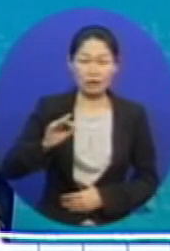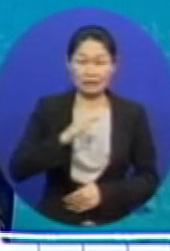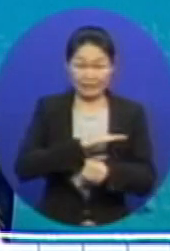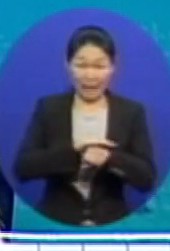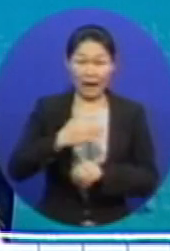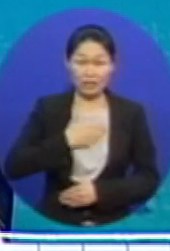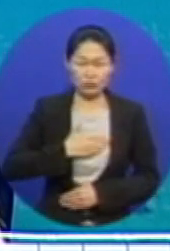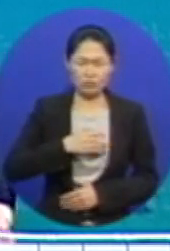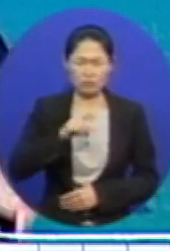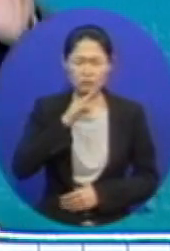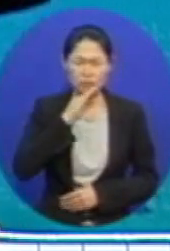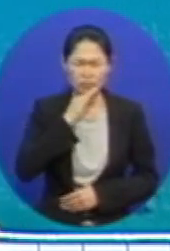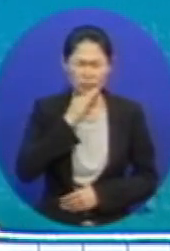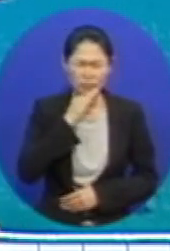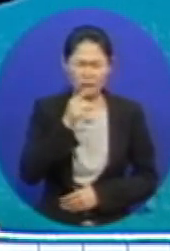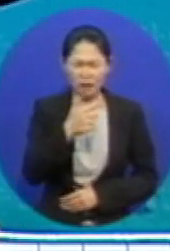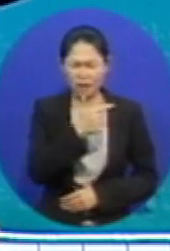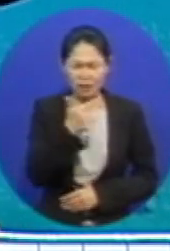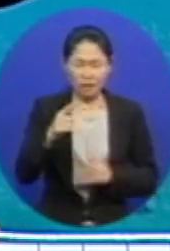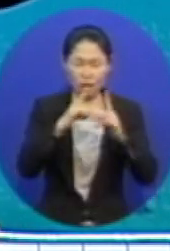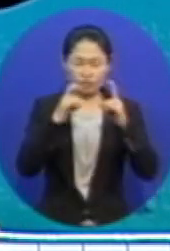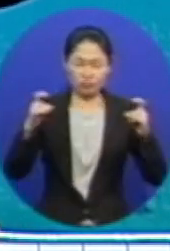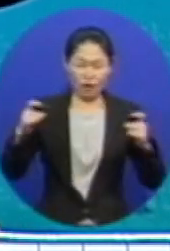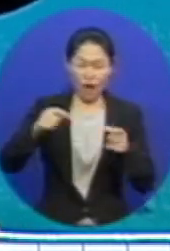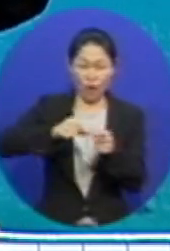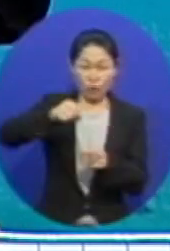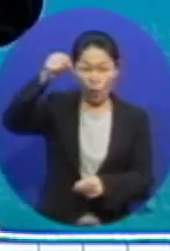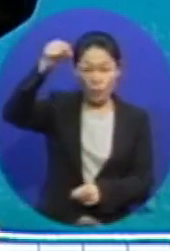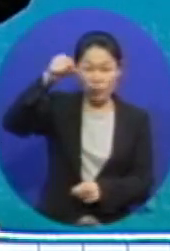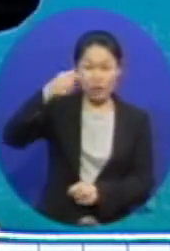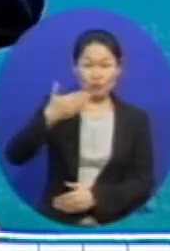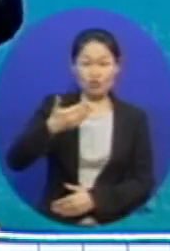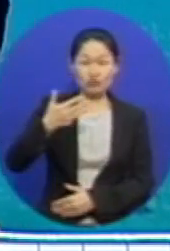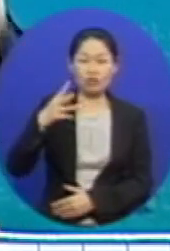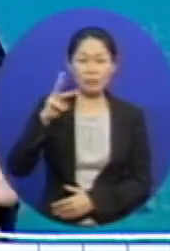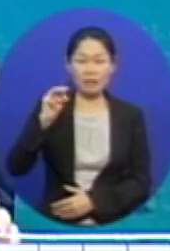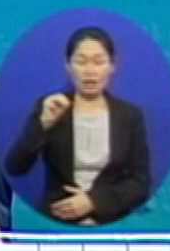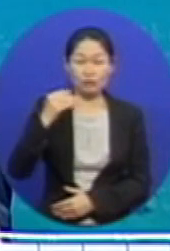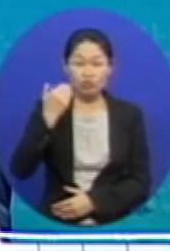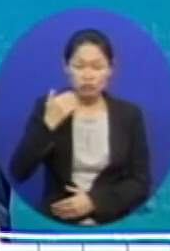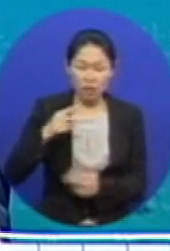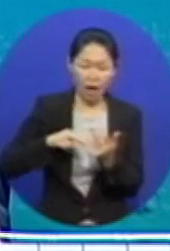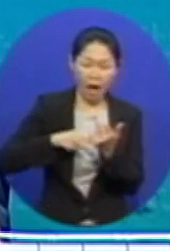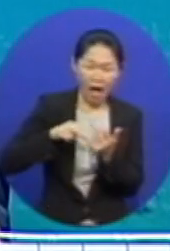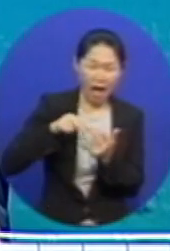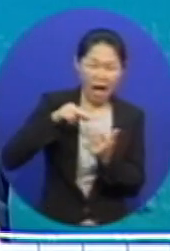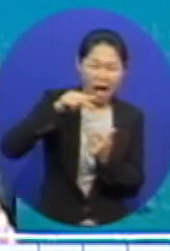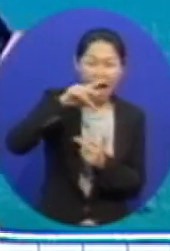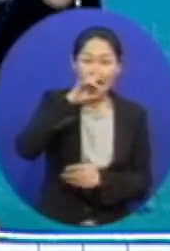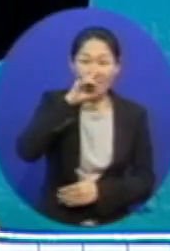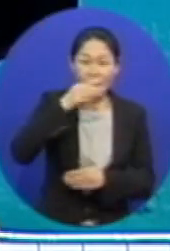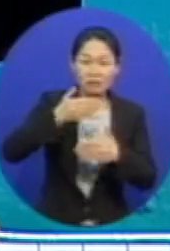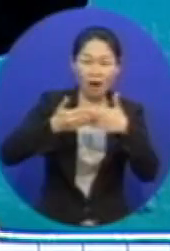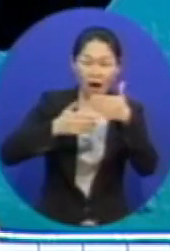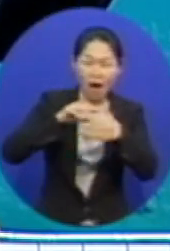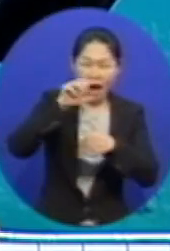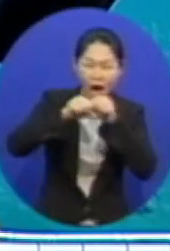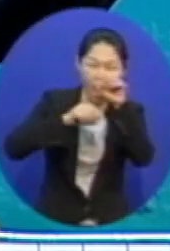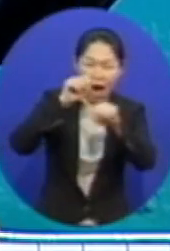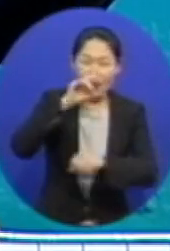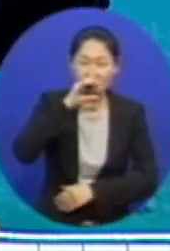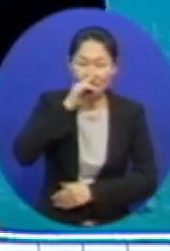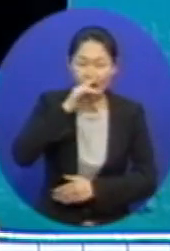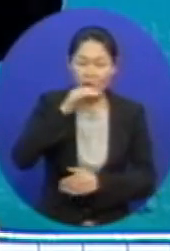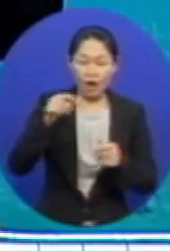줘 높이가 구매 다에요 누구도 그 성을 기어 올라갈 수가 없어요 포기 오메